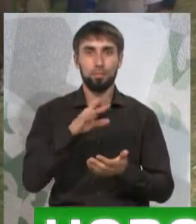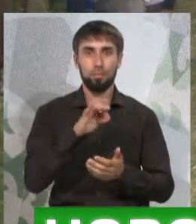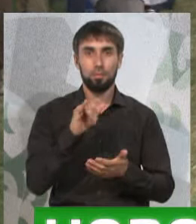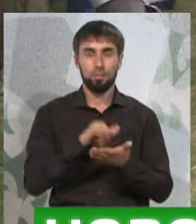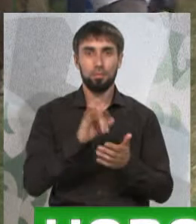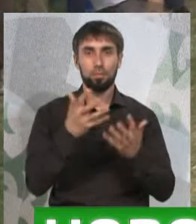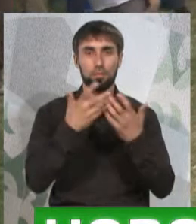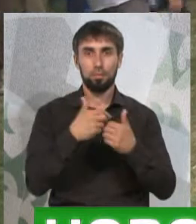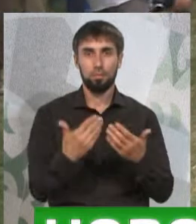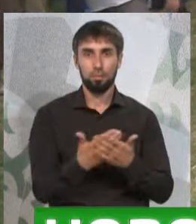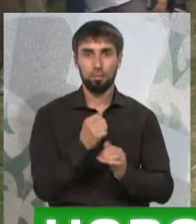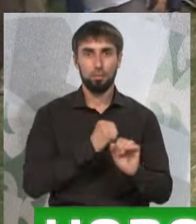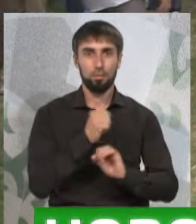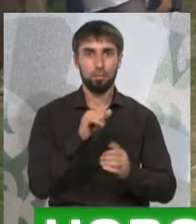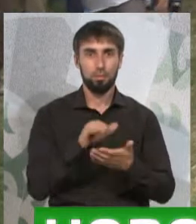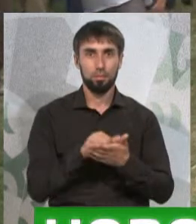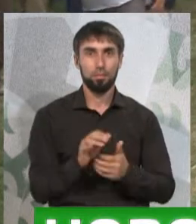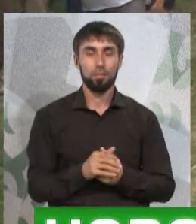новым отъездом. Дал эндали